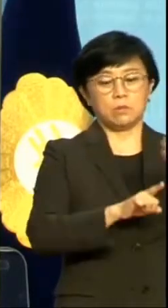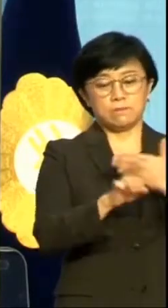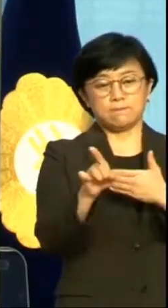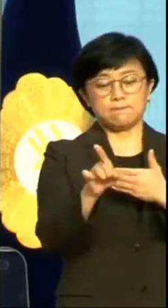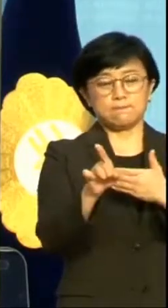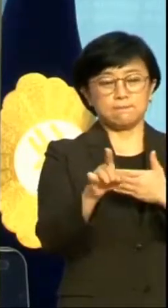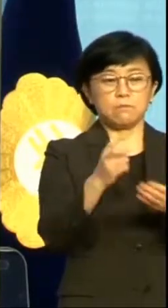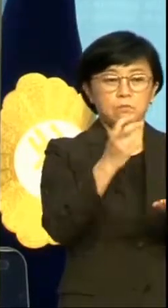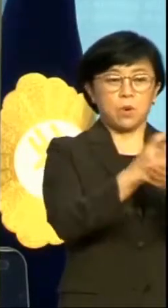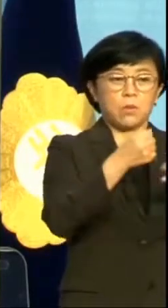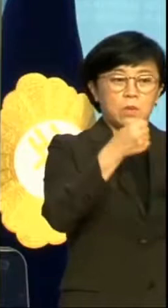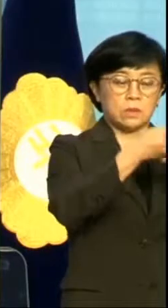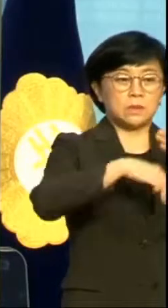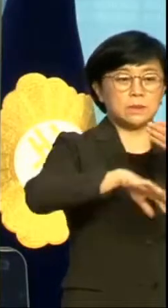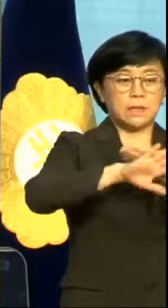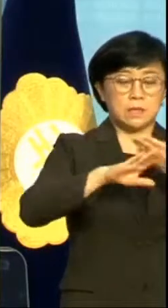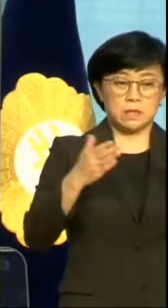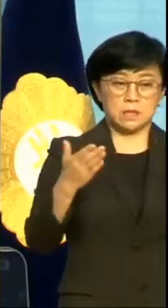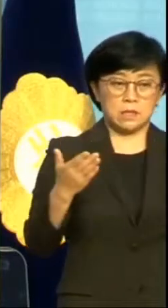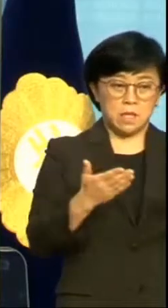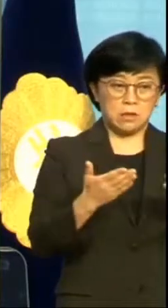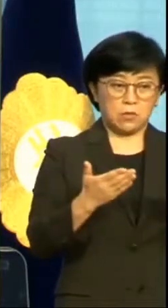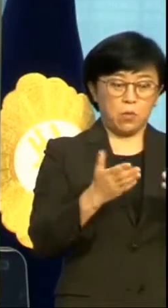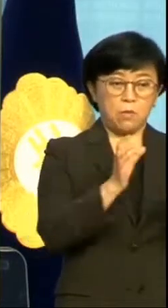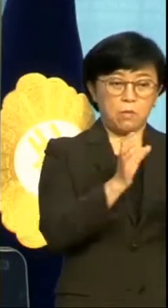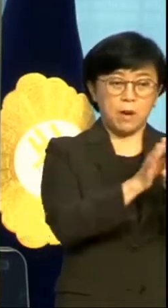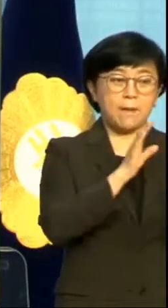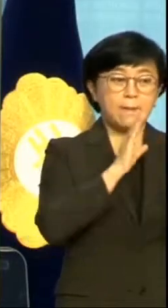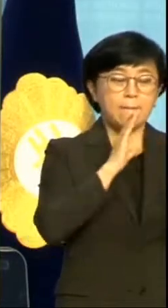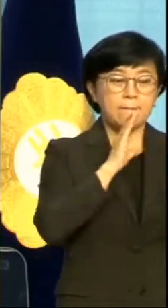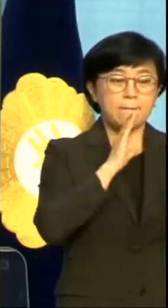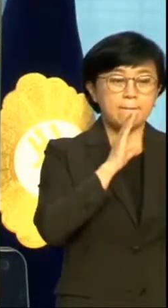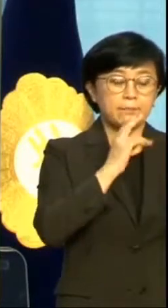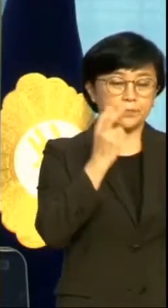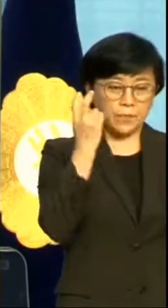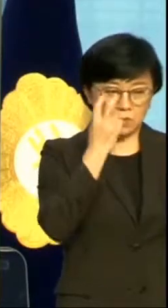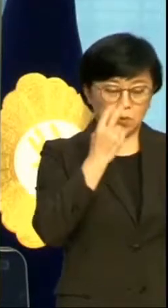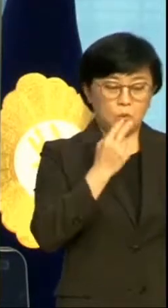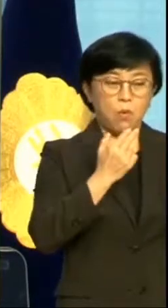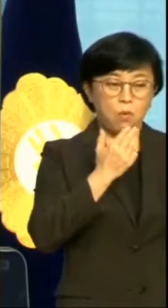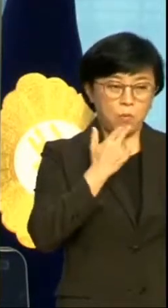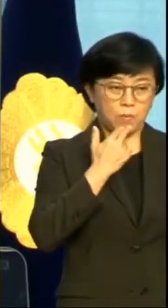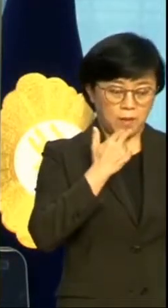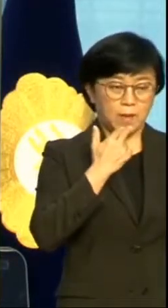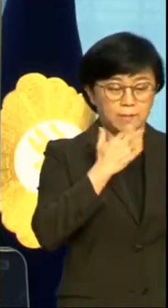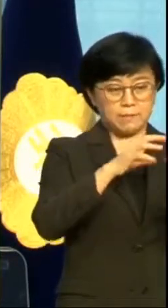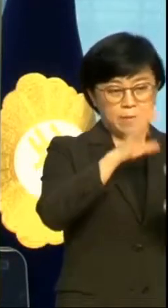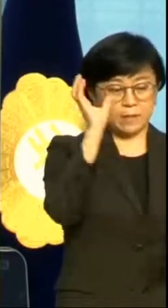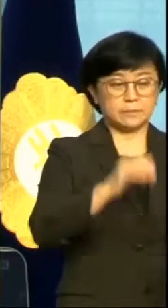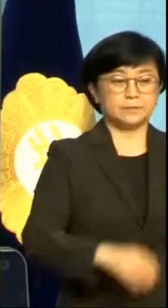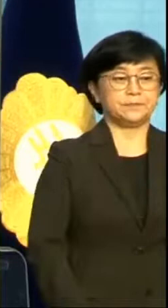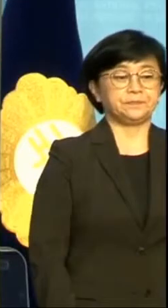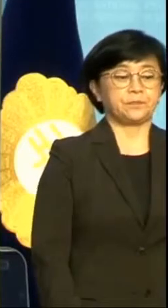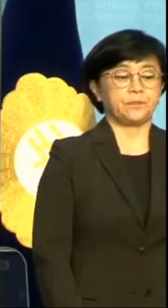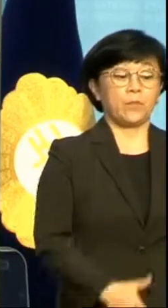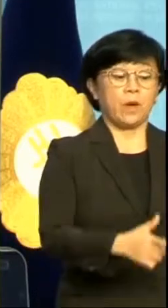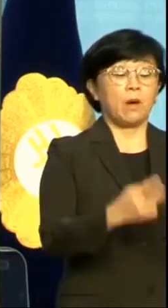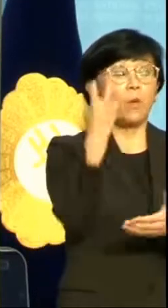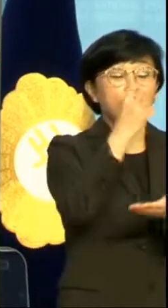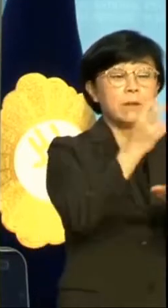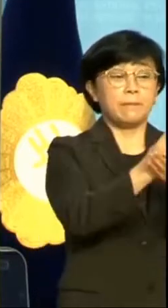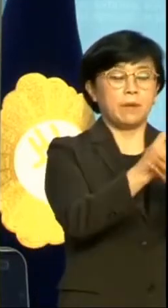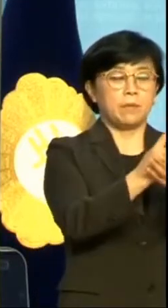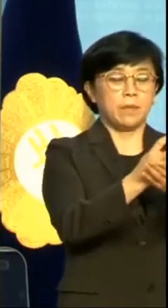법으로 정하는 다른 업무를 수행 하더라도 단속을 받지 않게 되었습니다 공동주택 관리법에